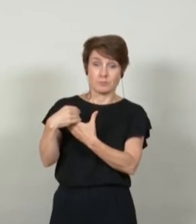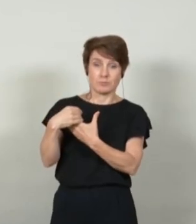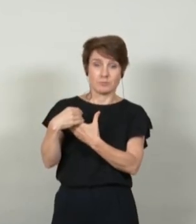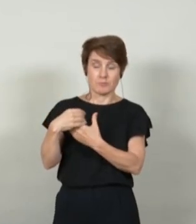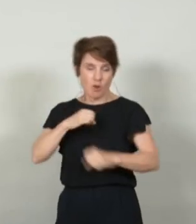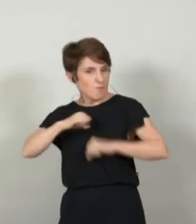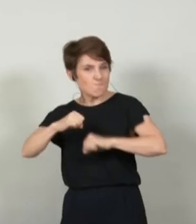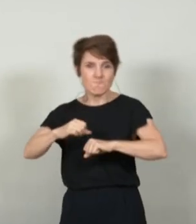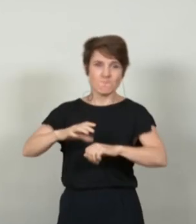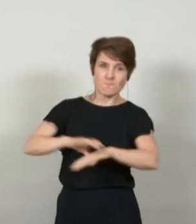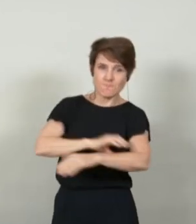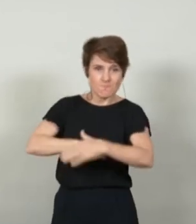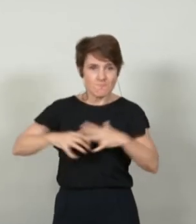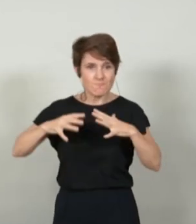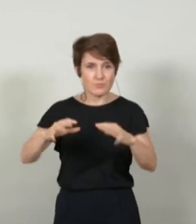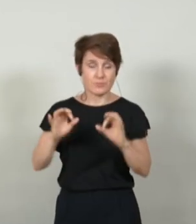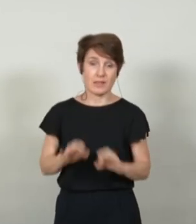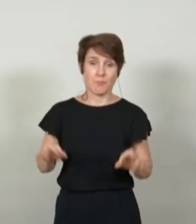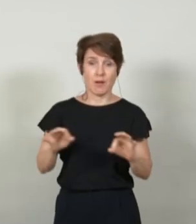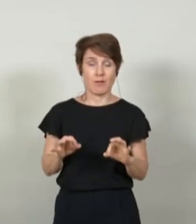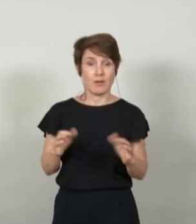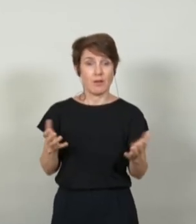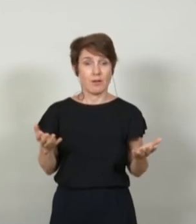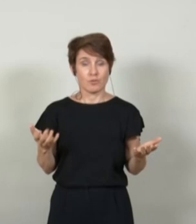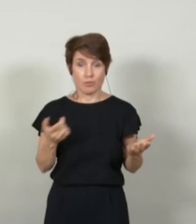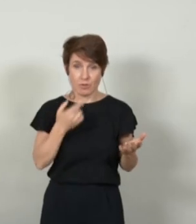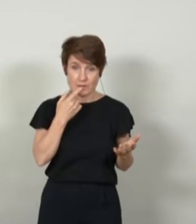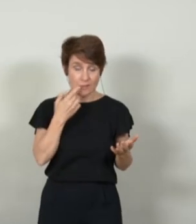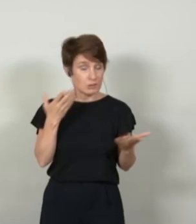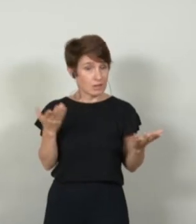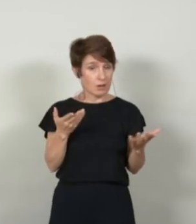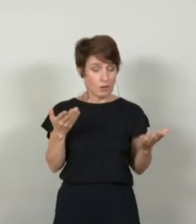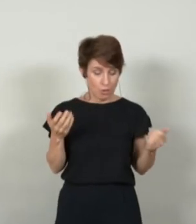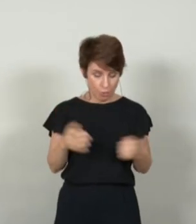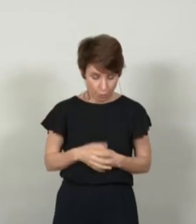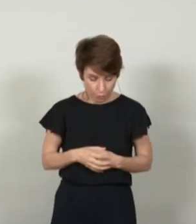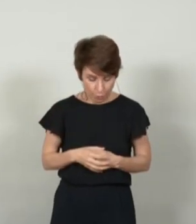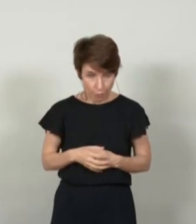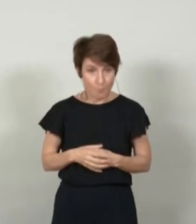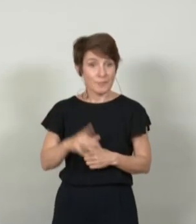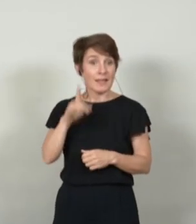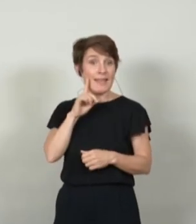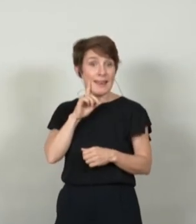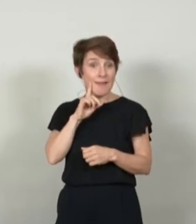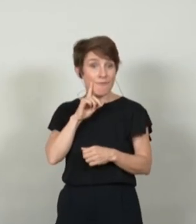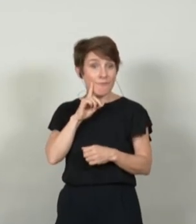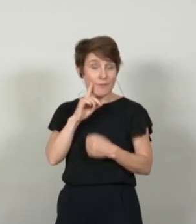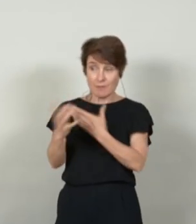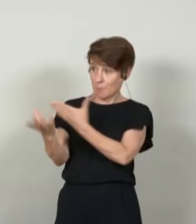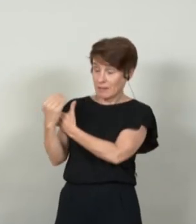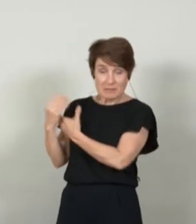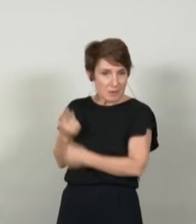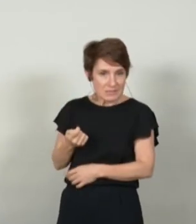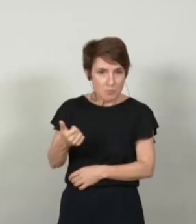de l'éducation ce que j'entends par là c'est non seulement la mobilisation effectivement des élèves mais aussi une